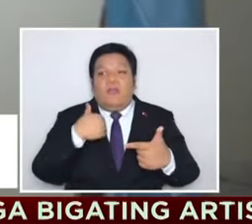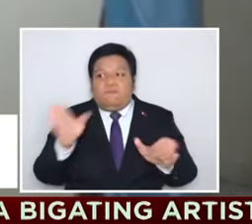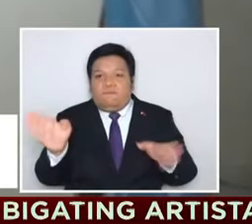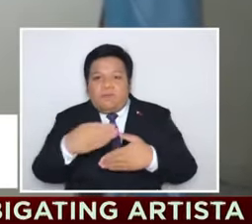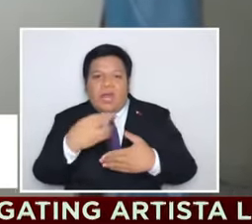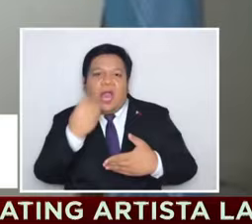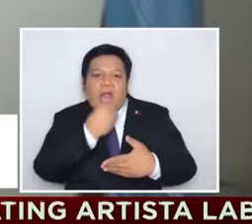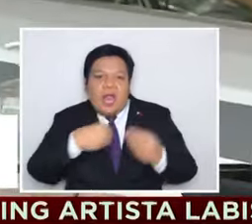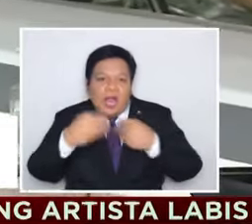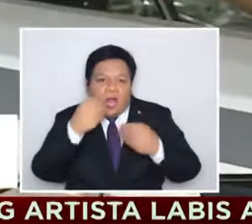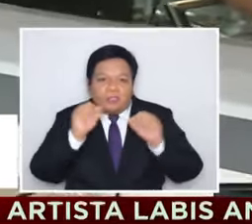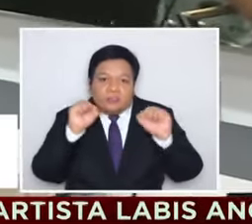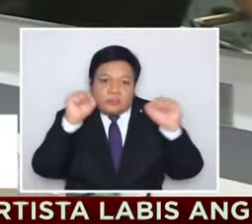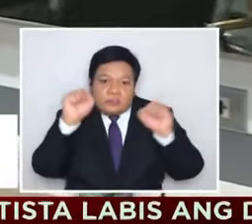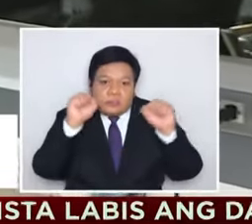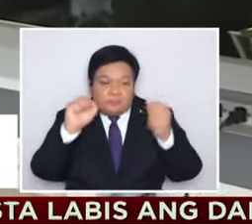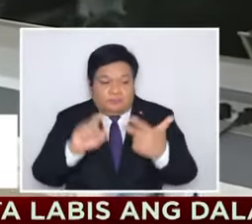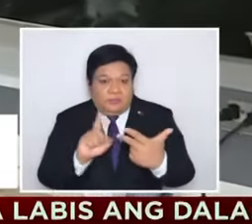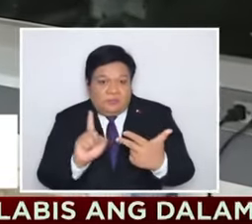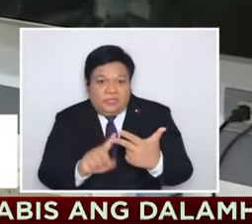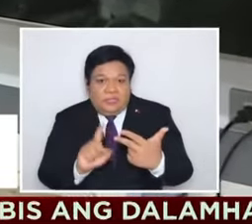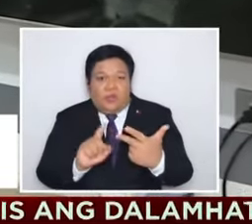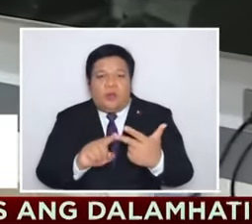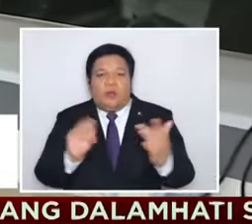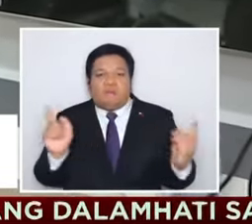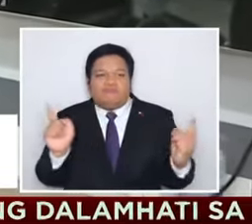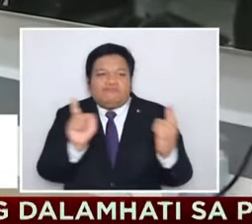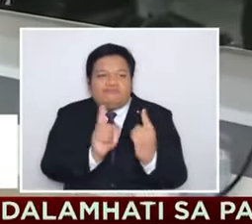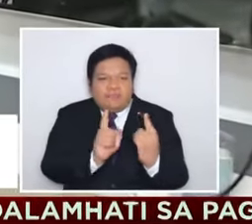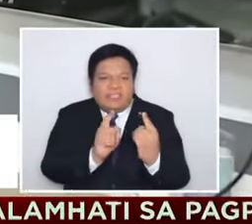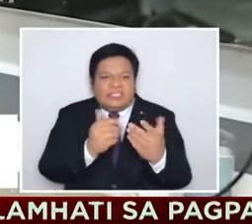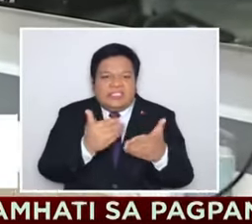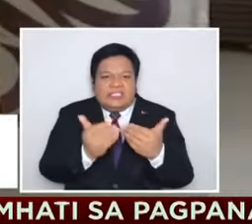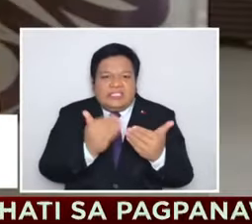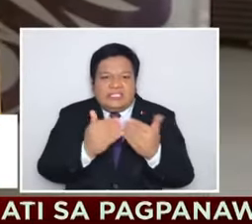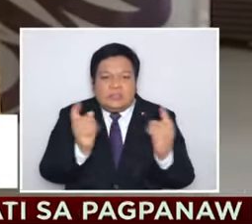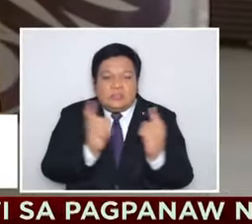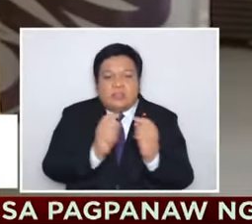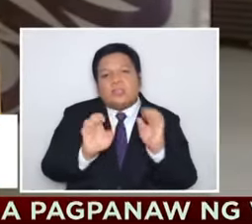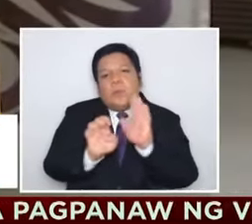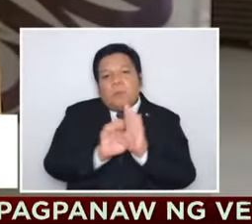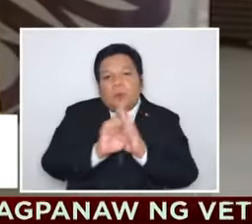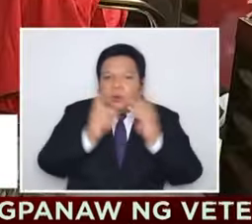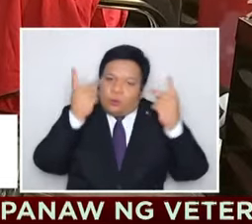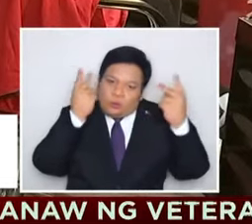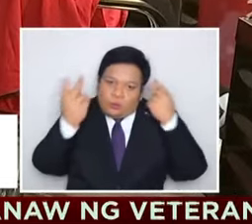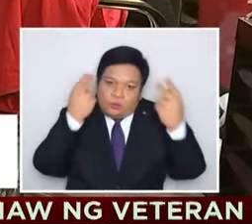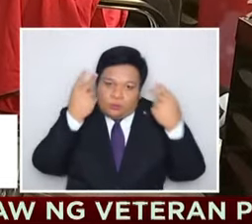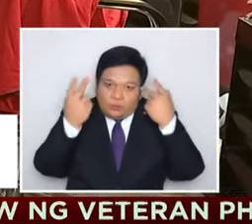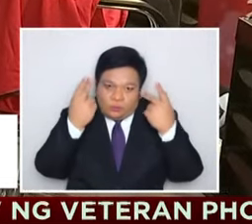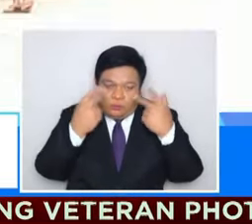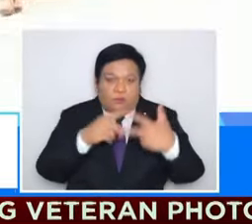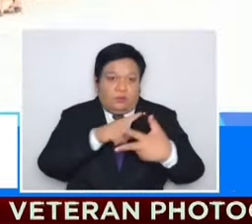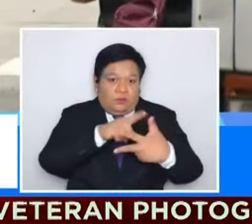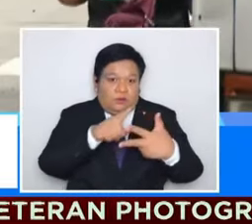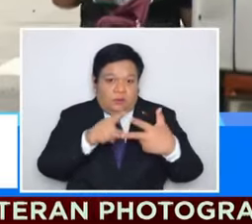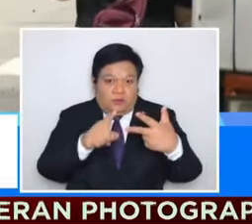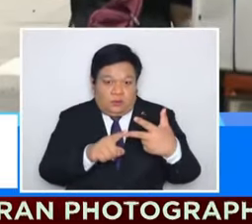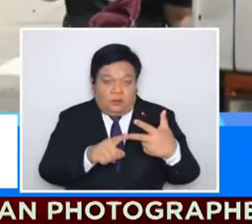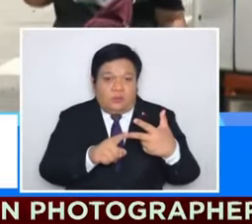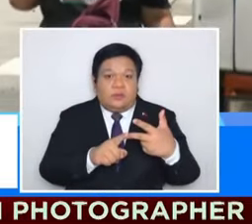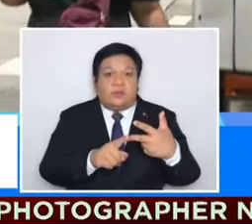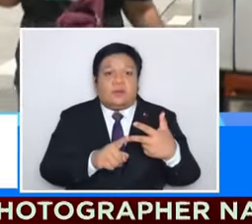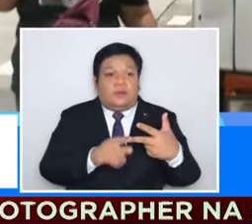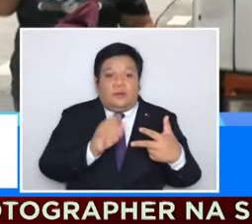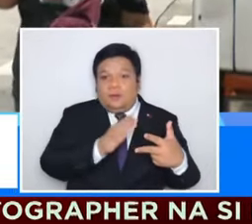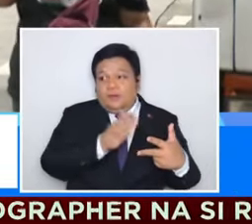tinatawag nating closed contact. Ito yung mga personal care services. Itong apat na level na ito,